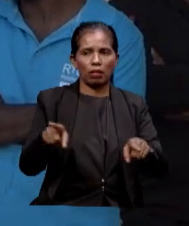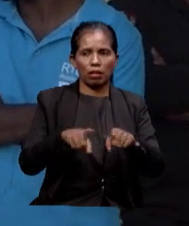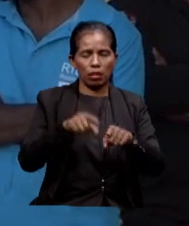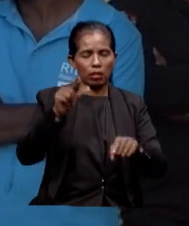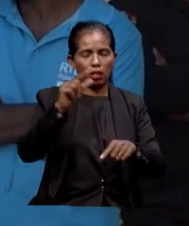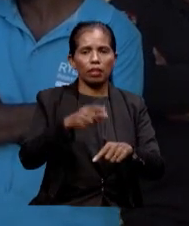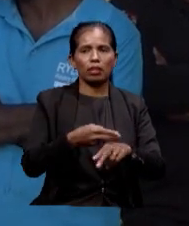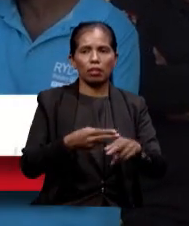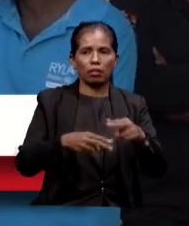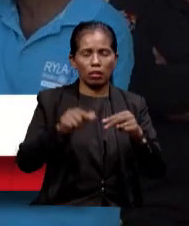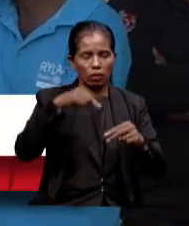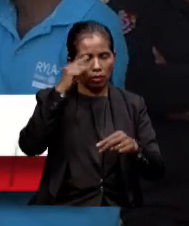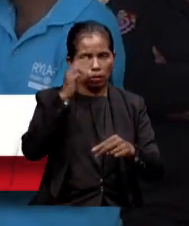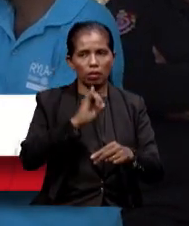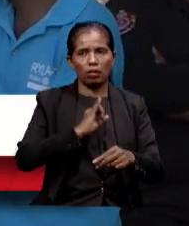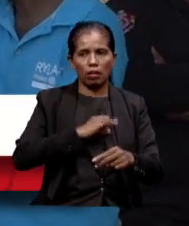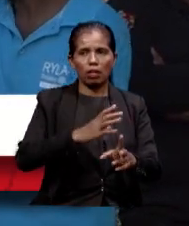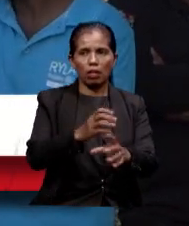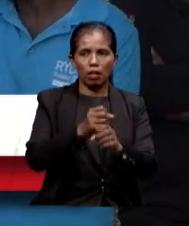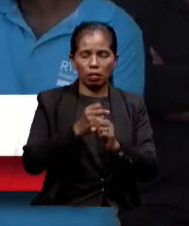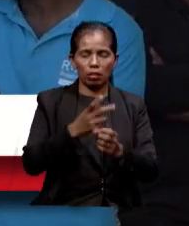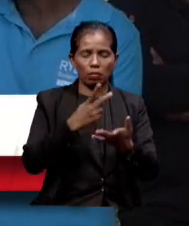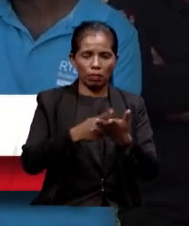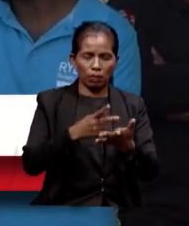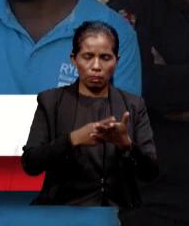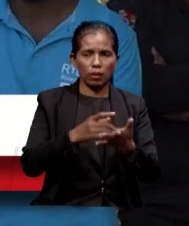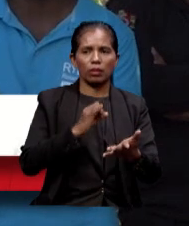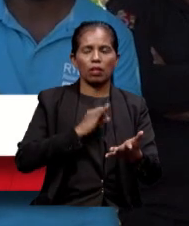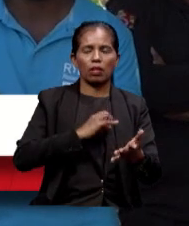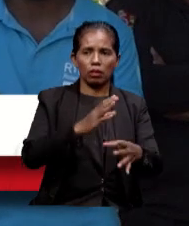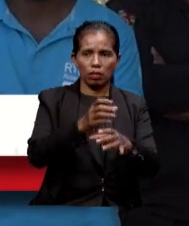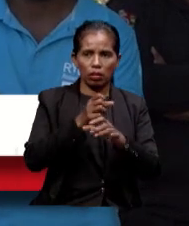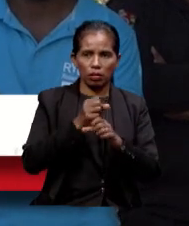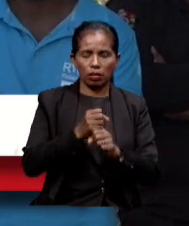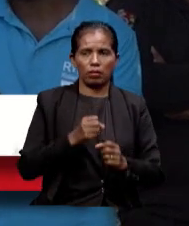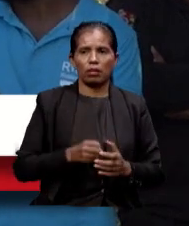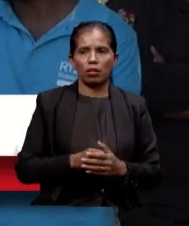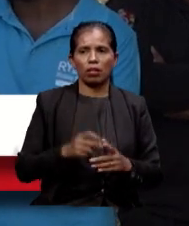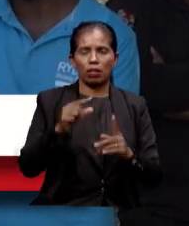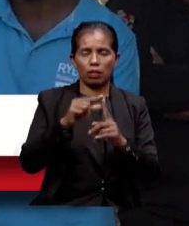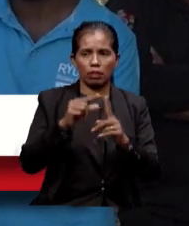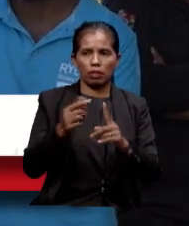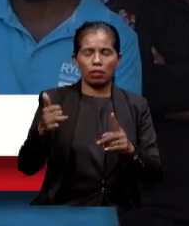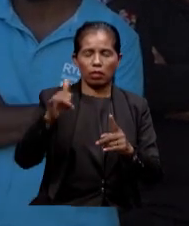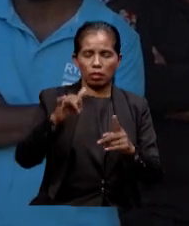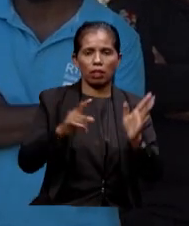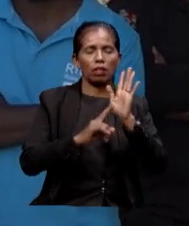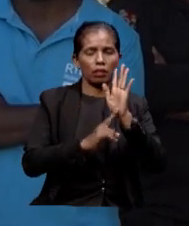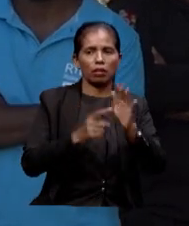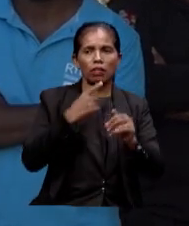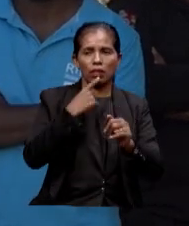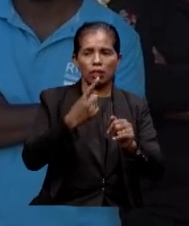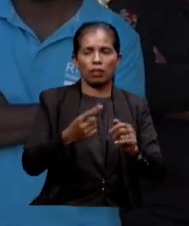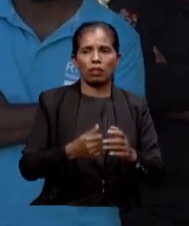gobernia hne meje how simu proposta how simu lia fuan sir nabem kata tuli mai dia kata ka